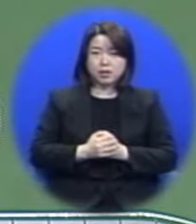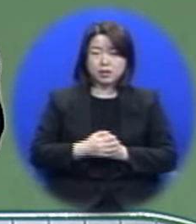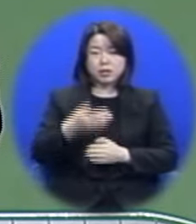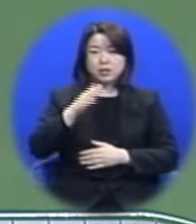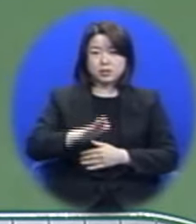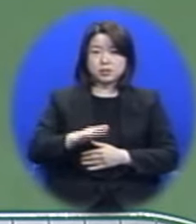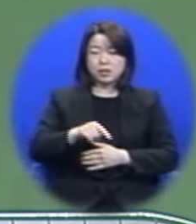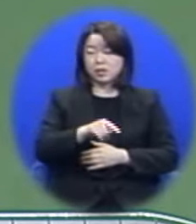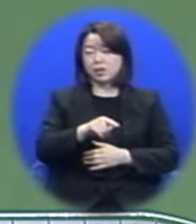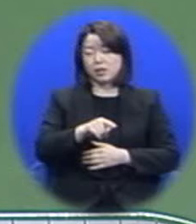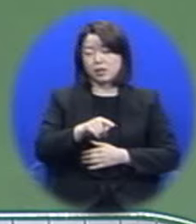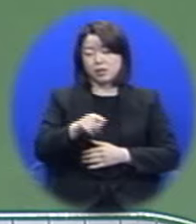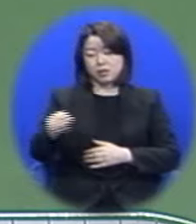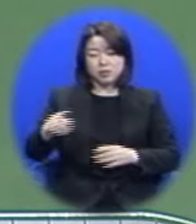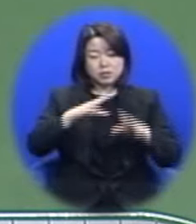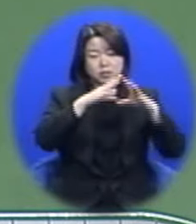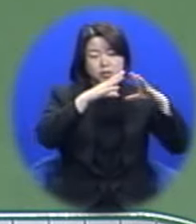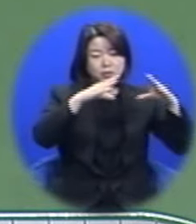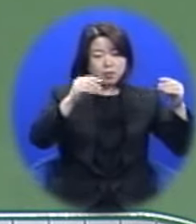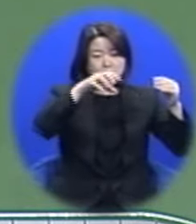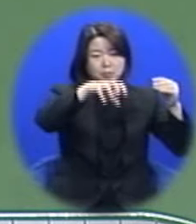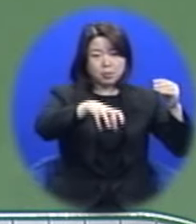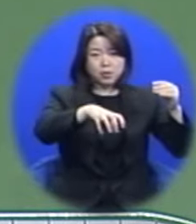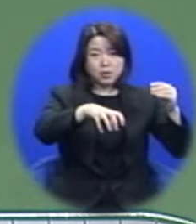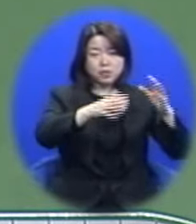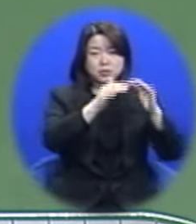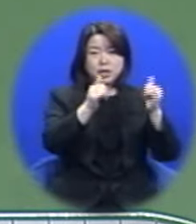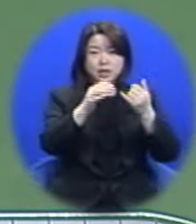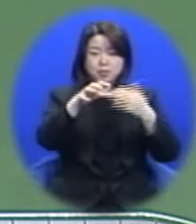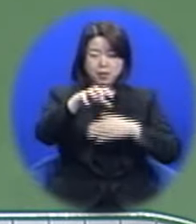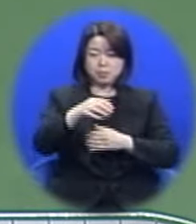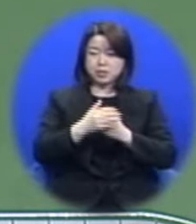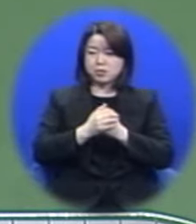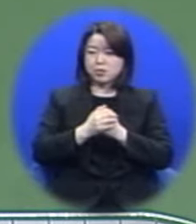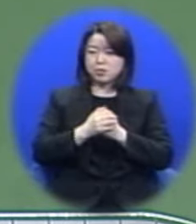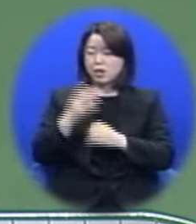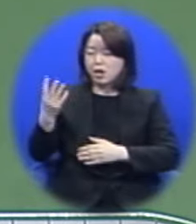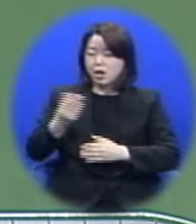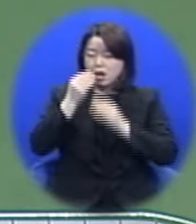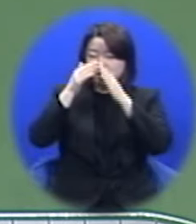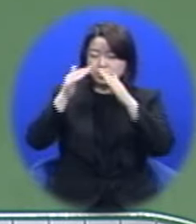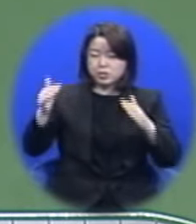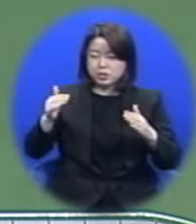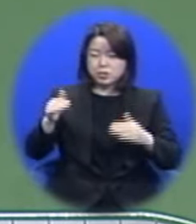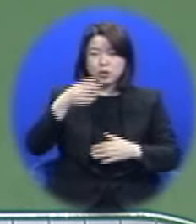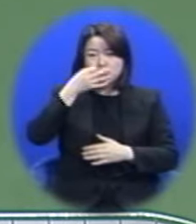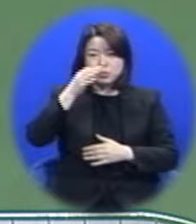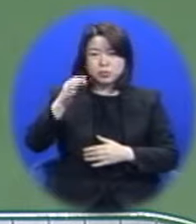그런데 그들은 바벨론 사람들 앞에서 성전에서 부르던 그 찬송을 부를 수가 없었어요.